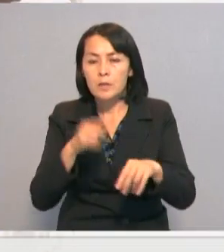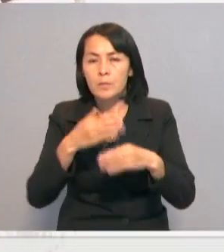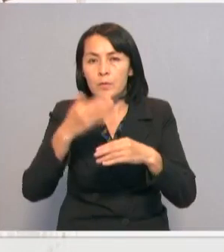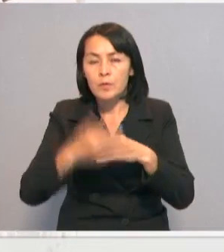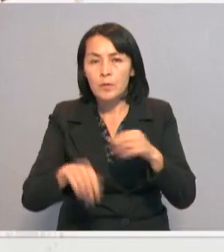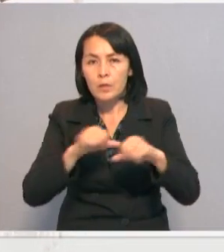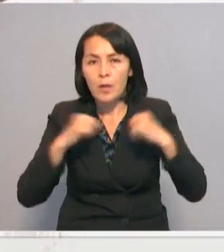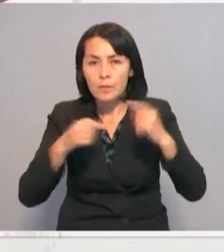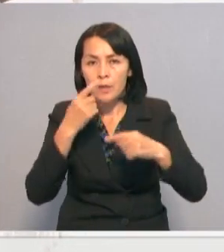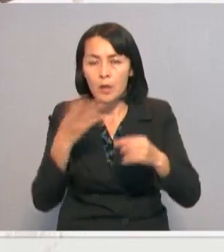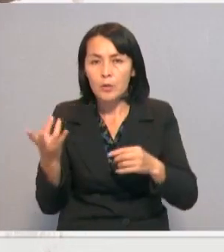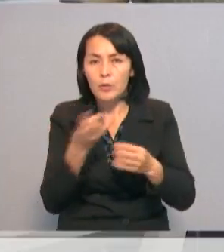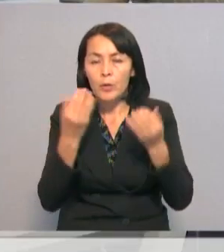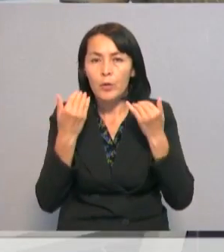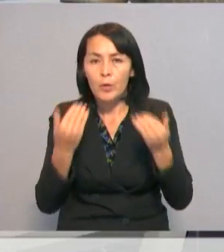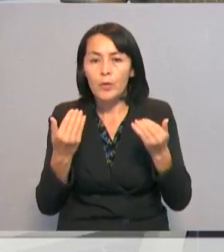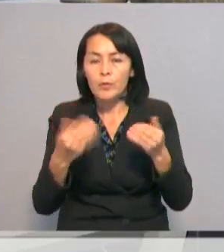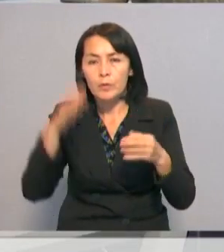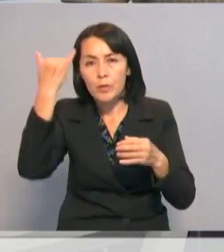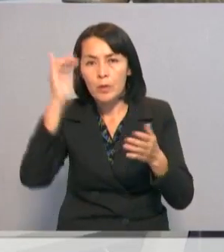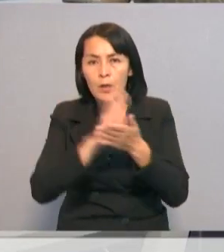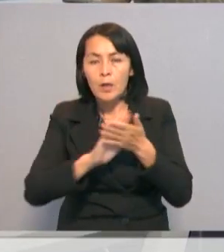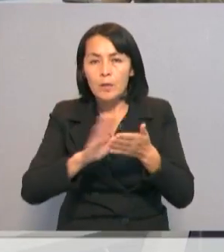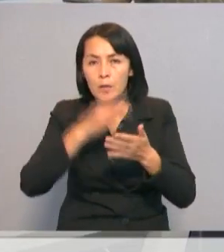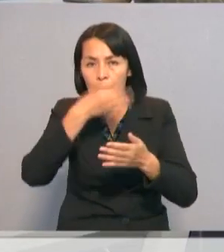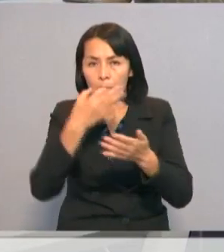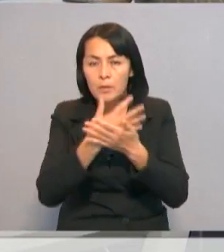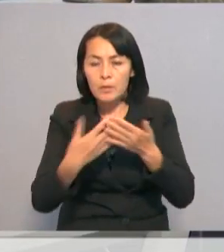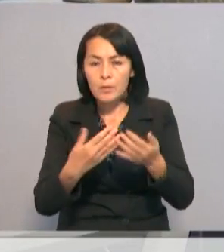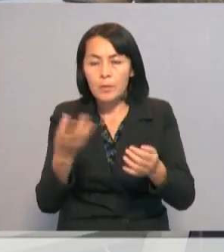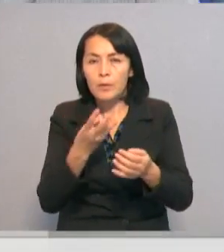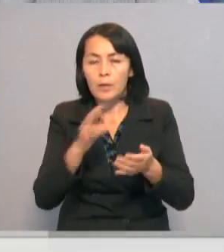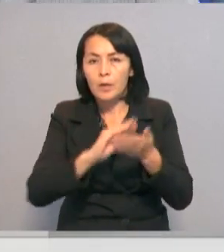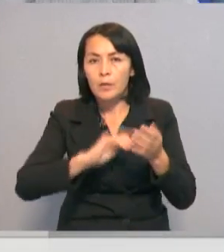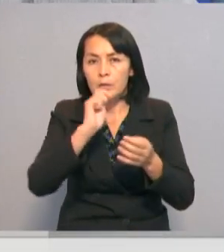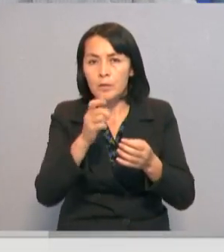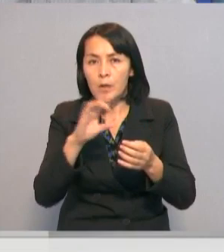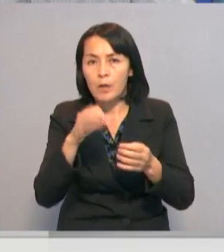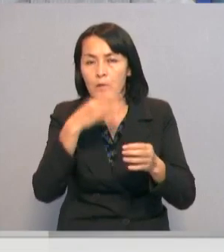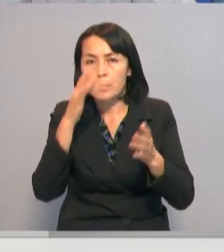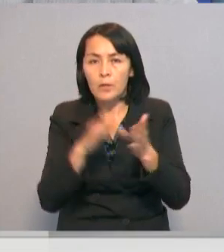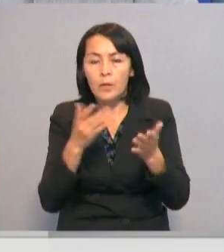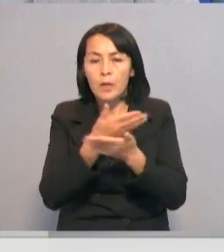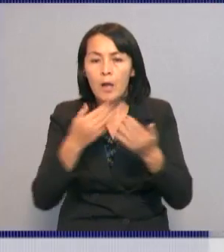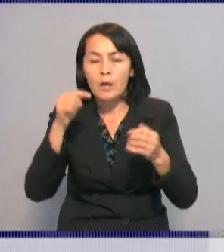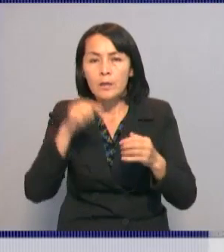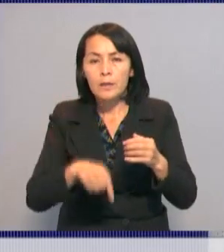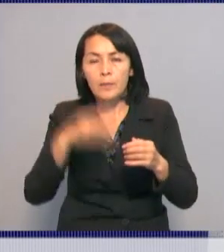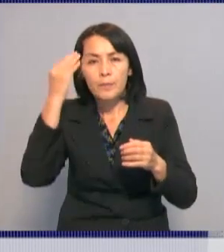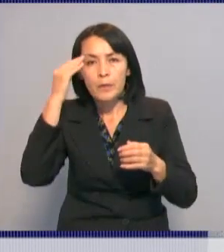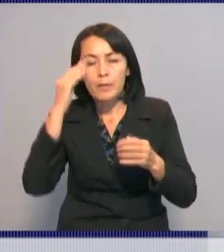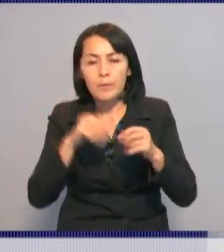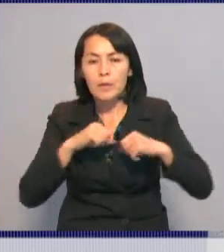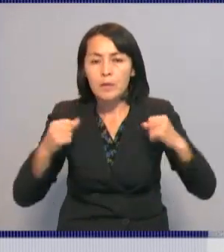эксперты предупреждают Что необходимо обеззараживать скот и их место обитания в этом году жалоб на сибирскую язву в городе нет Тем не менее